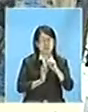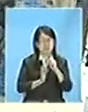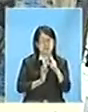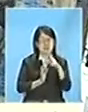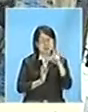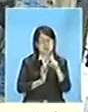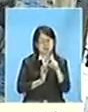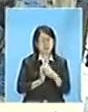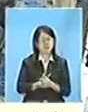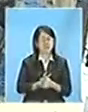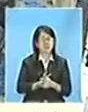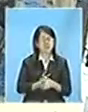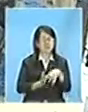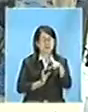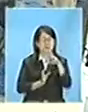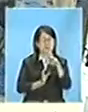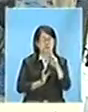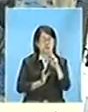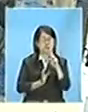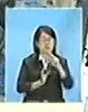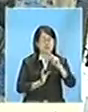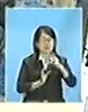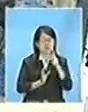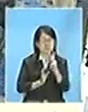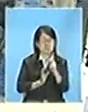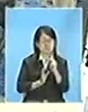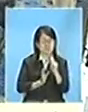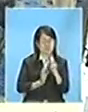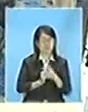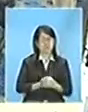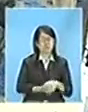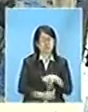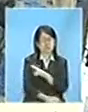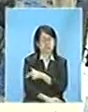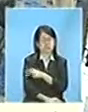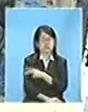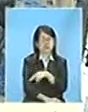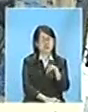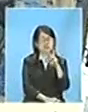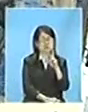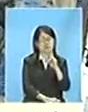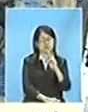วจเอกวงกตมณีรินทร์ผู้ช่วยศาสตราจารย์วรวิทย์บารู